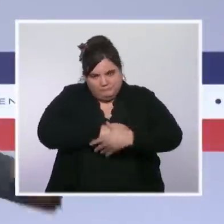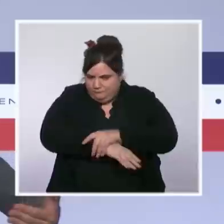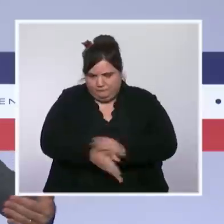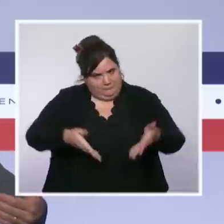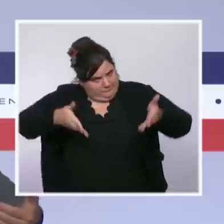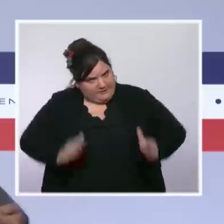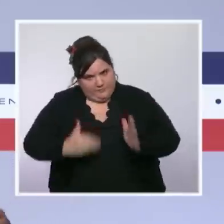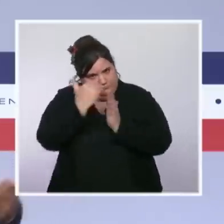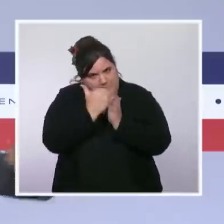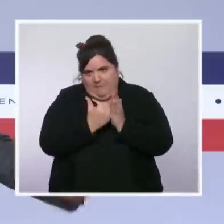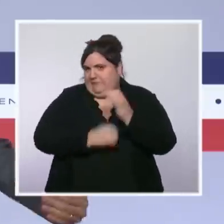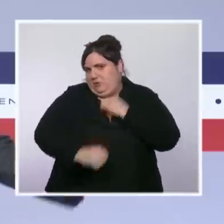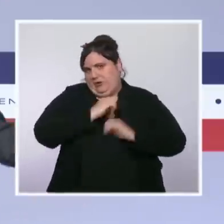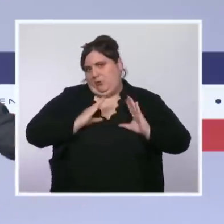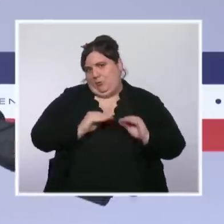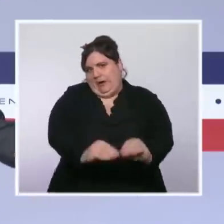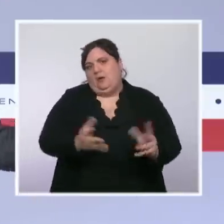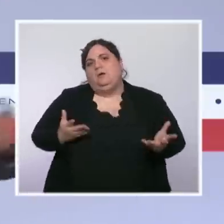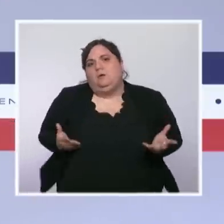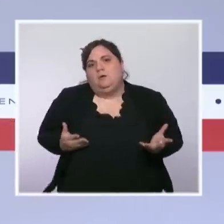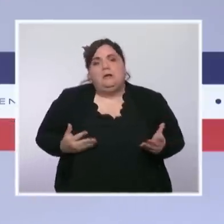mesures qui rentreront en vigueur pour certaines d'entre elles